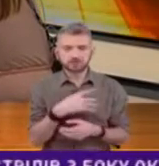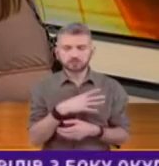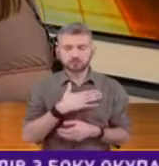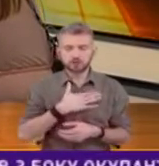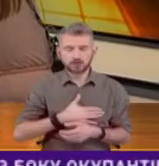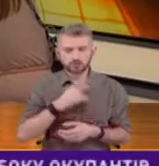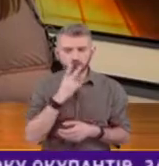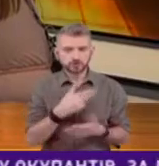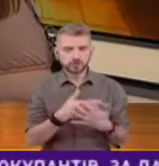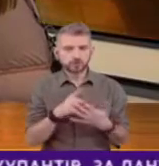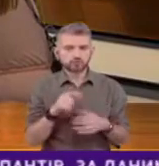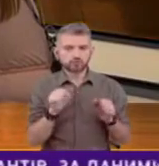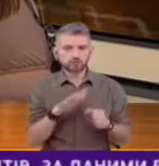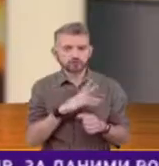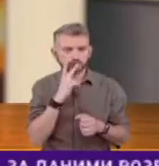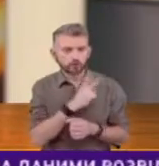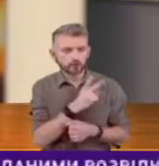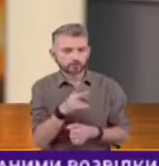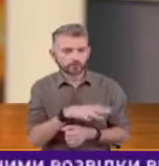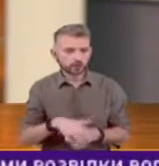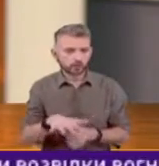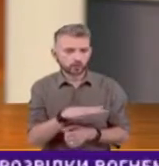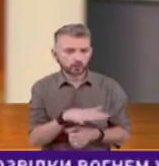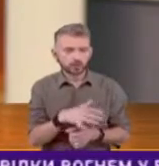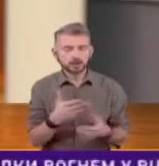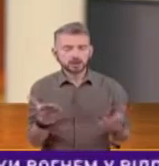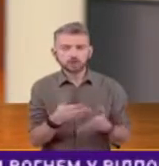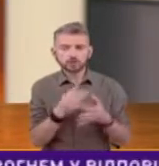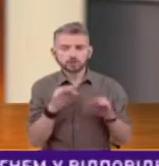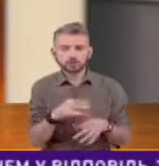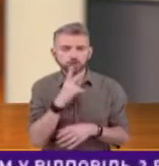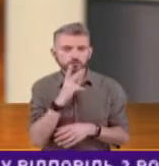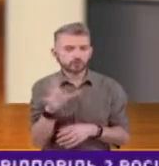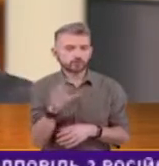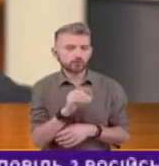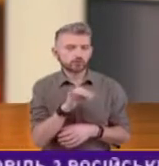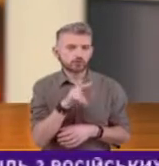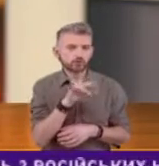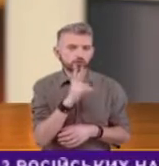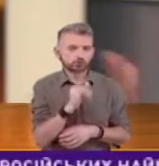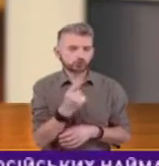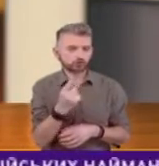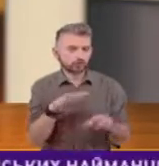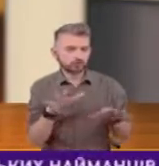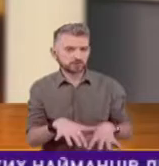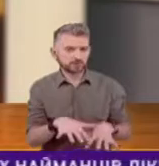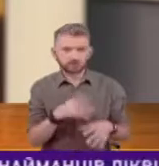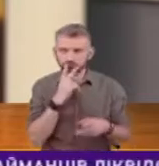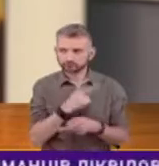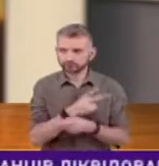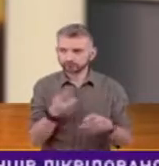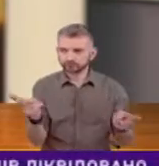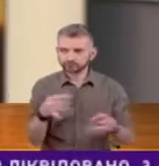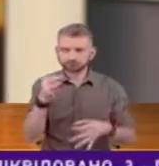приємно бачити, наприклад, що може бути оглядова зона, яка дозволить бачити усю радунку з одного місця, і ми матимемо так, ну,